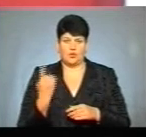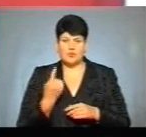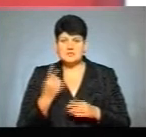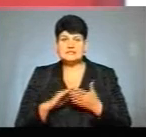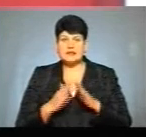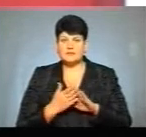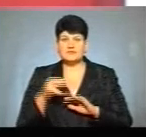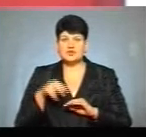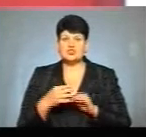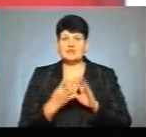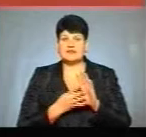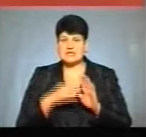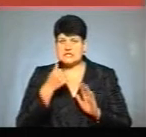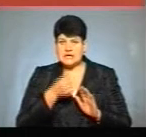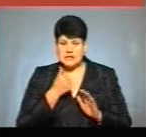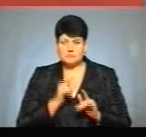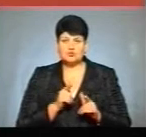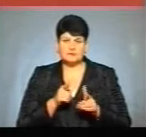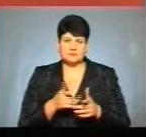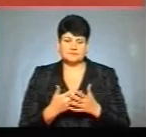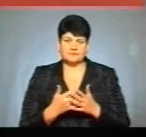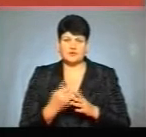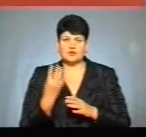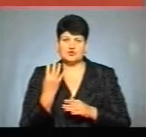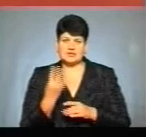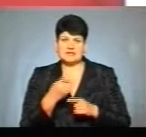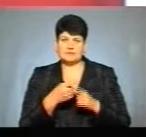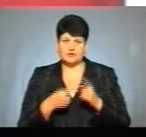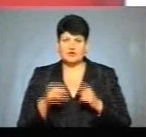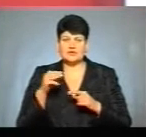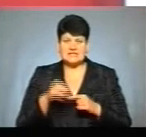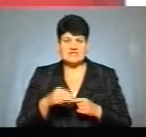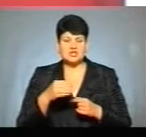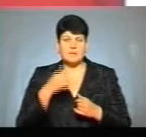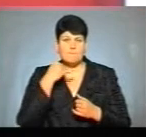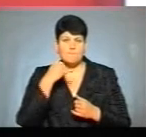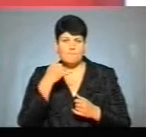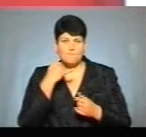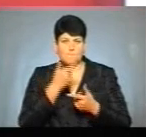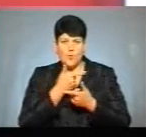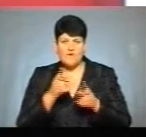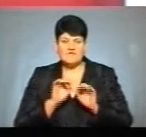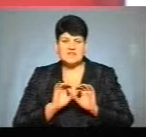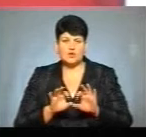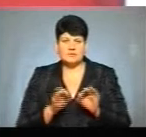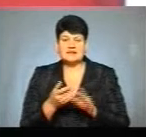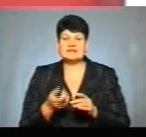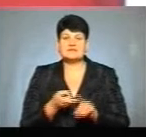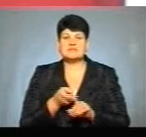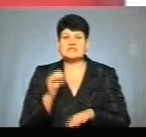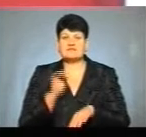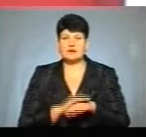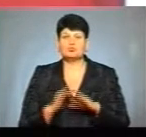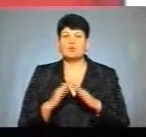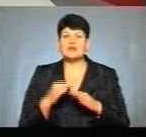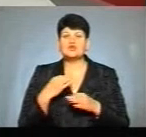на 2019 рік поступило більше 4,5 тисяч повідомлень. Це ті повідомлення, які стосуються фактів домашнього